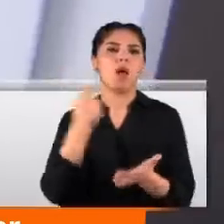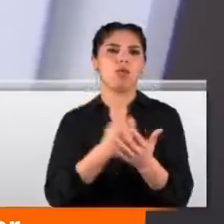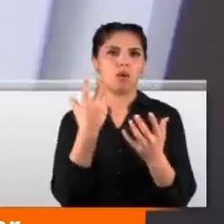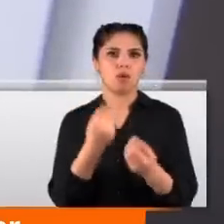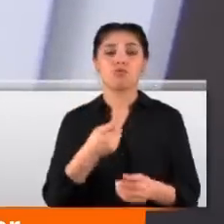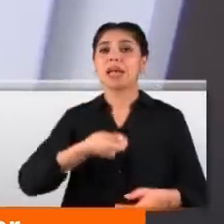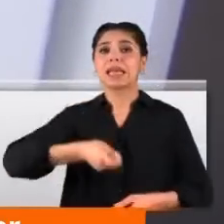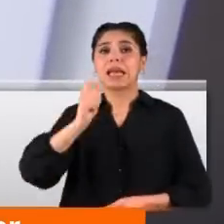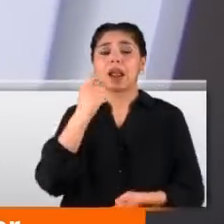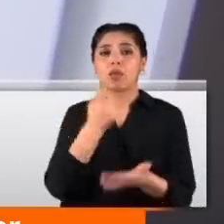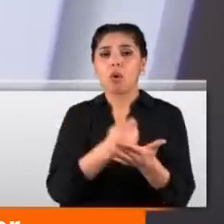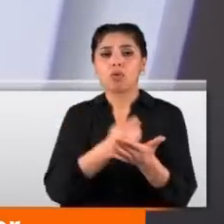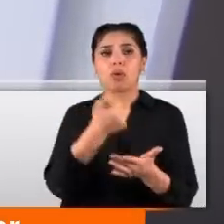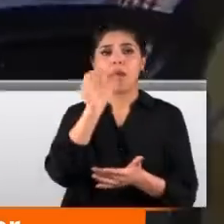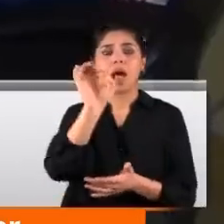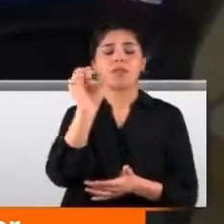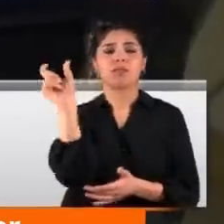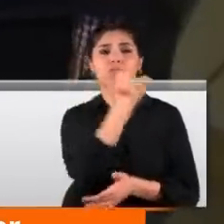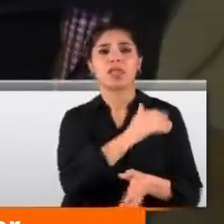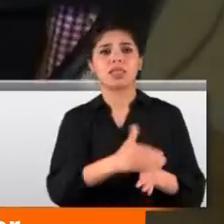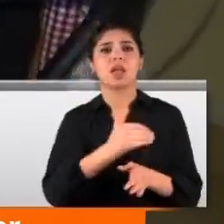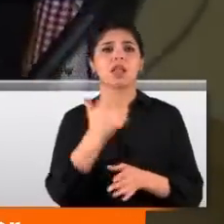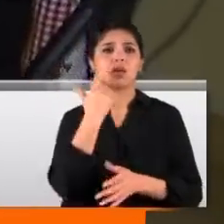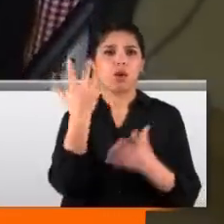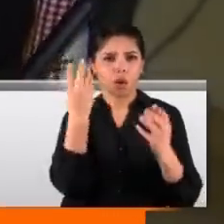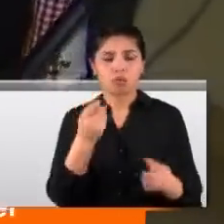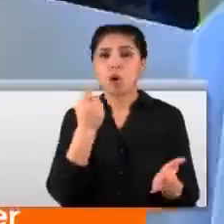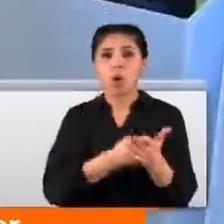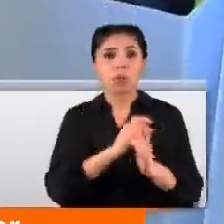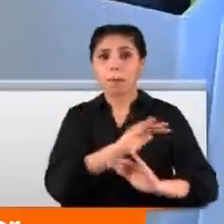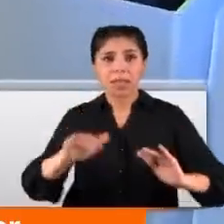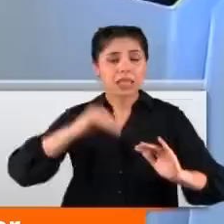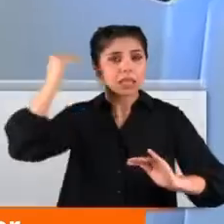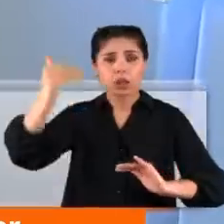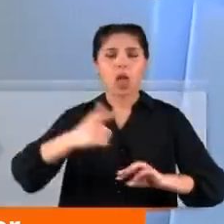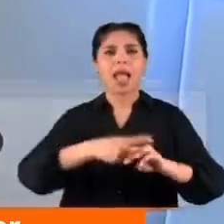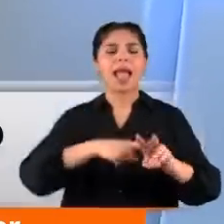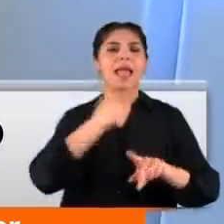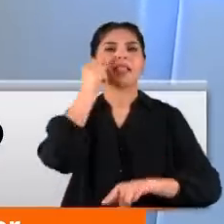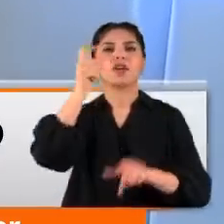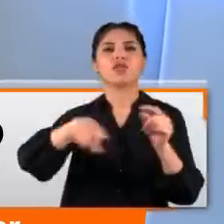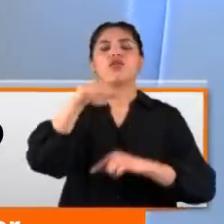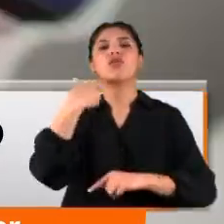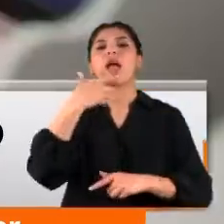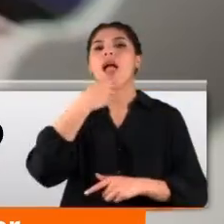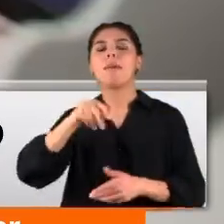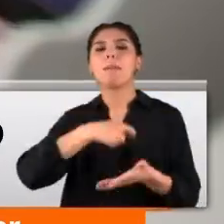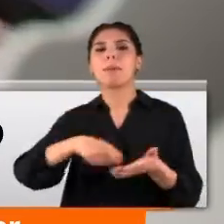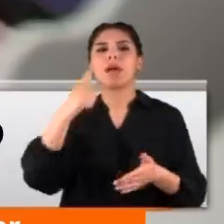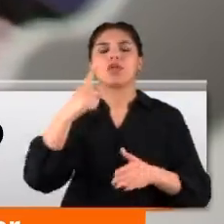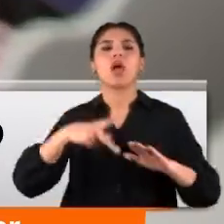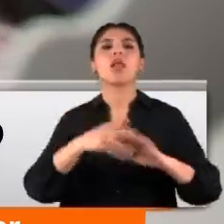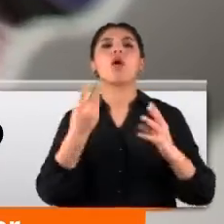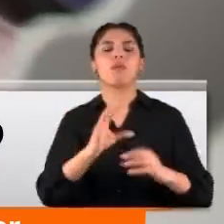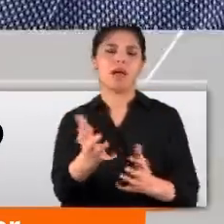Kredi ödemeleri maksimum 60 ay vadeyle yapılabilecek. Ödemeler bittikten sonra ise EYT'liler emekli maaşlarını kesinti